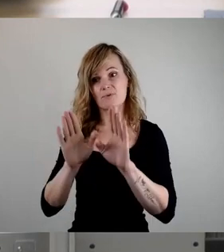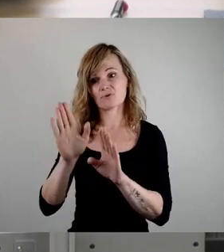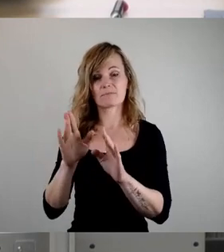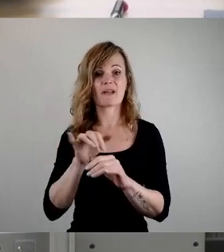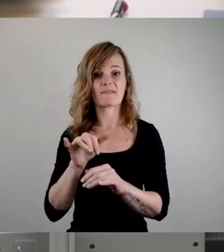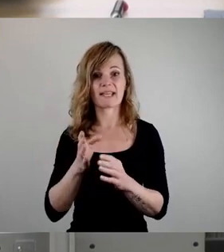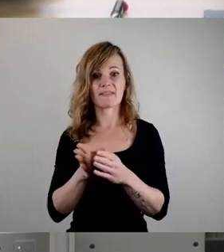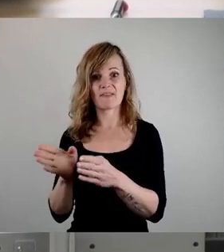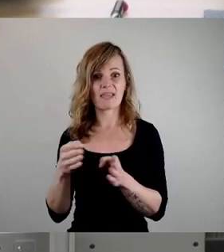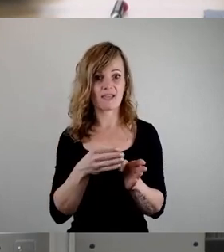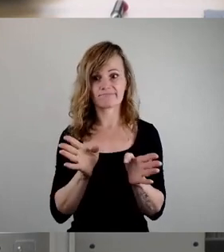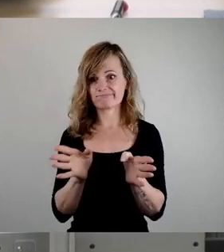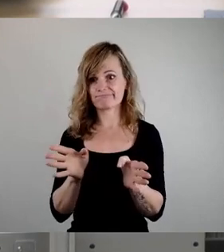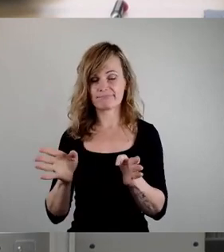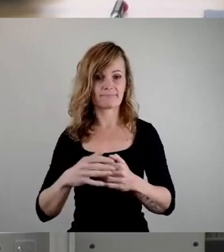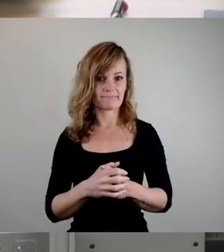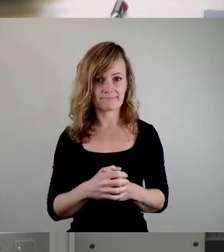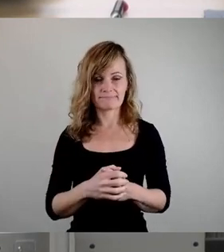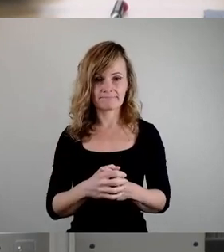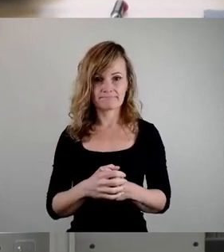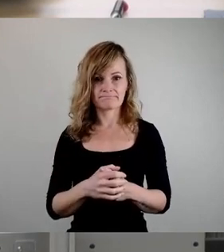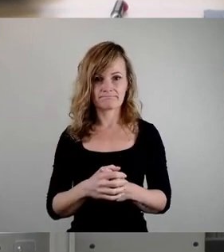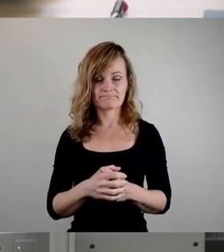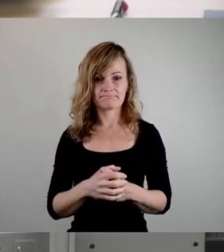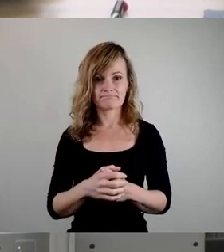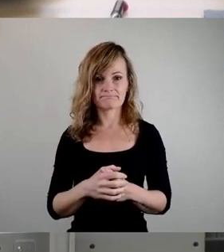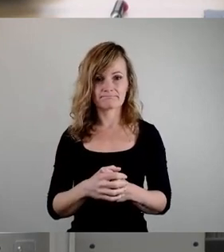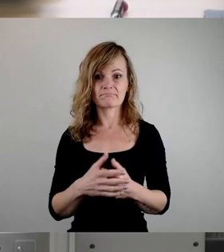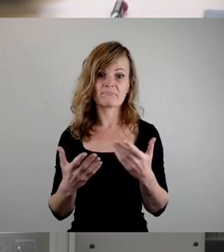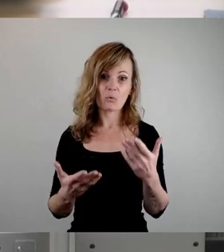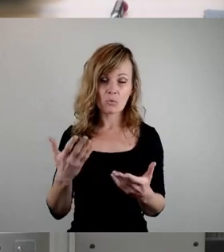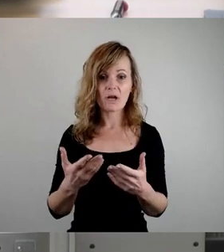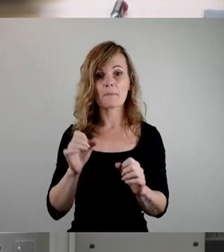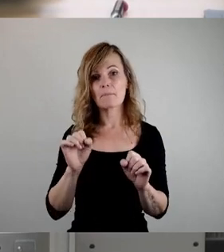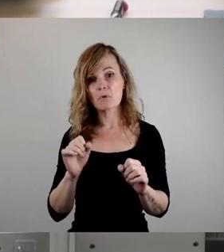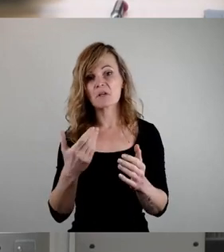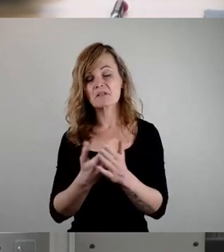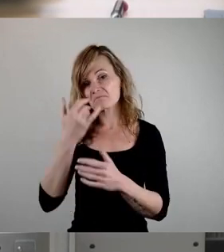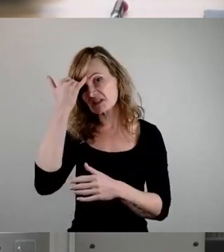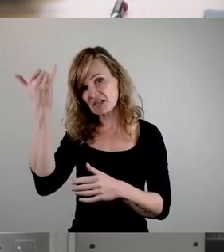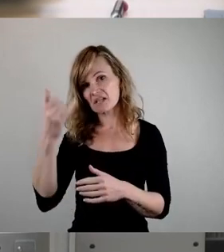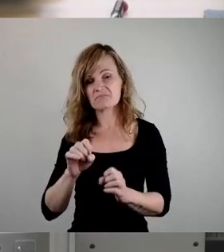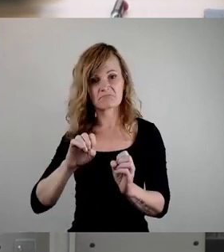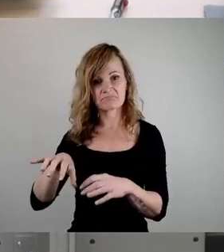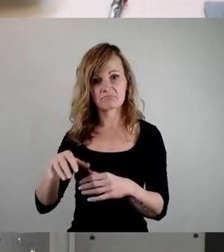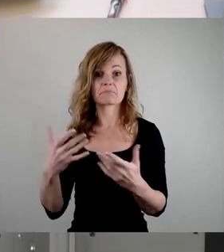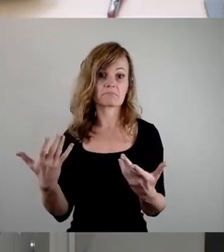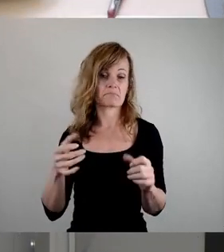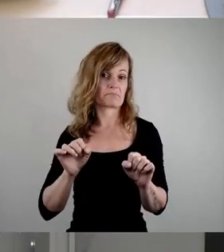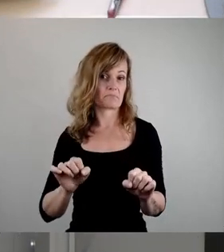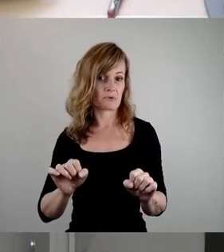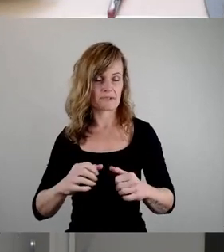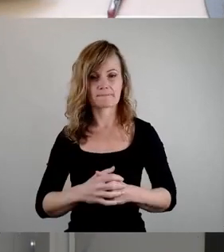oder aber sich von dieser Idee verabschiedet. Vielleicht geht man auch noch mal die Möglichkeit eines